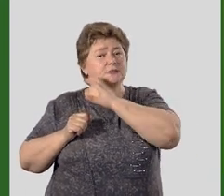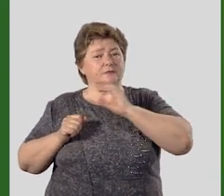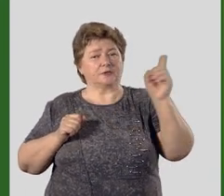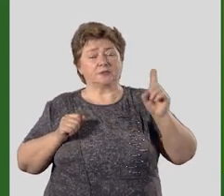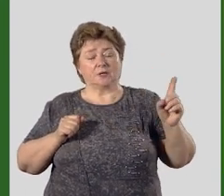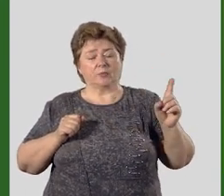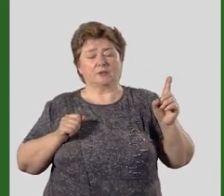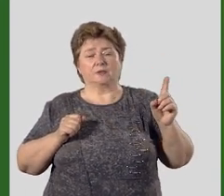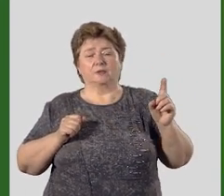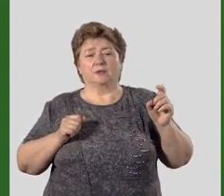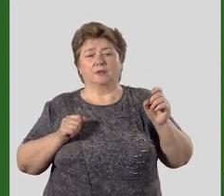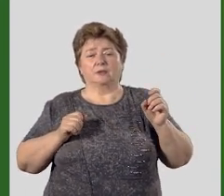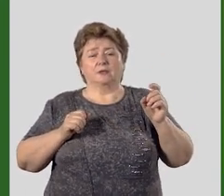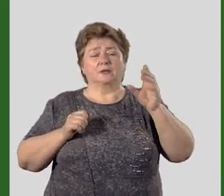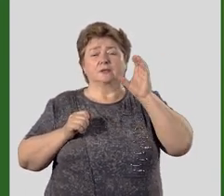запад-северо-запад,